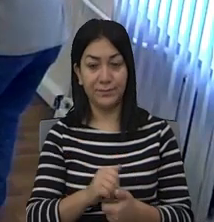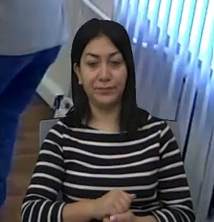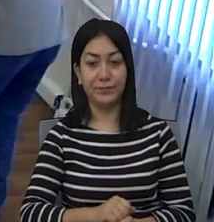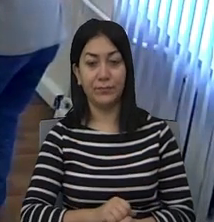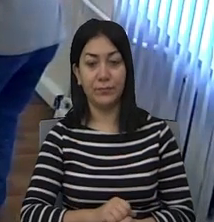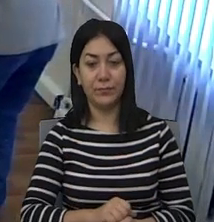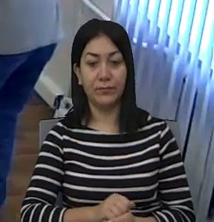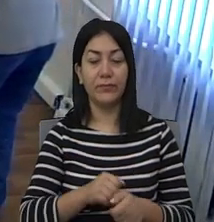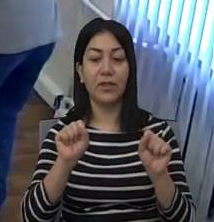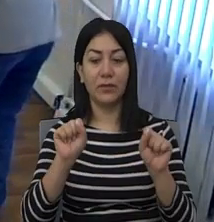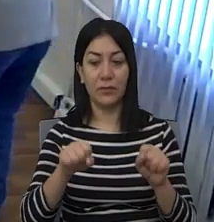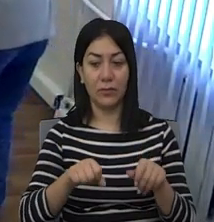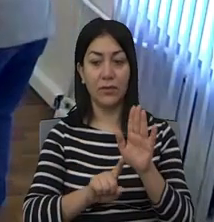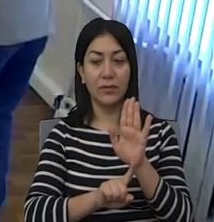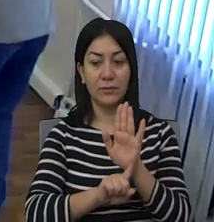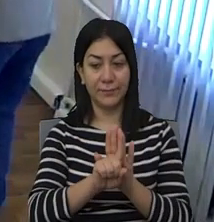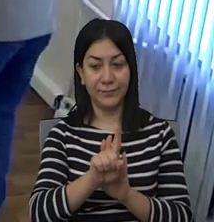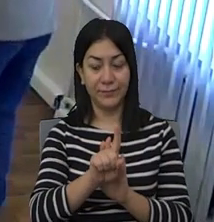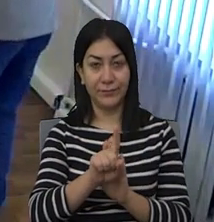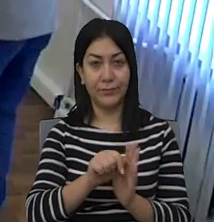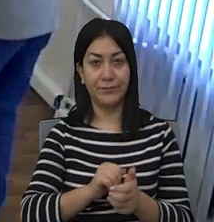կարող ենք սկսել եւ